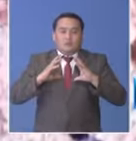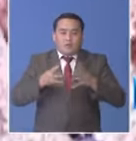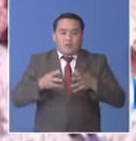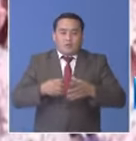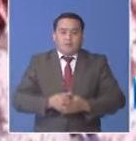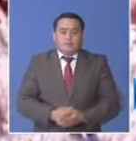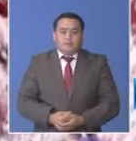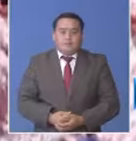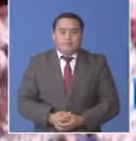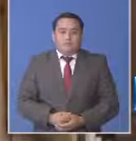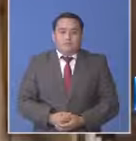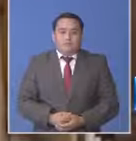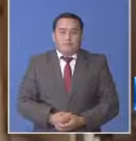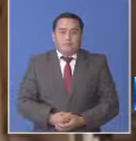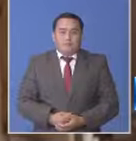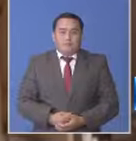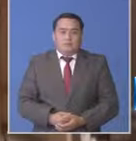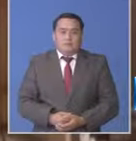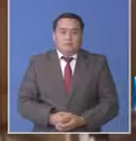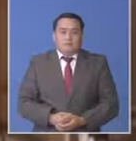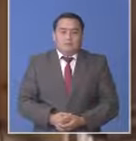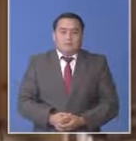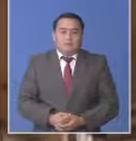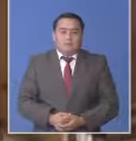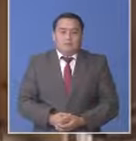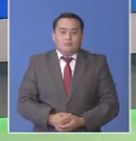Обзор новостей подготовлен по информации интернет-ресурсов.